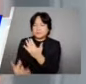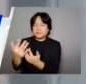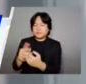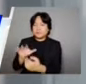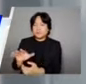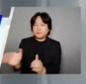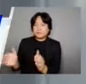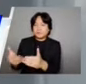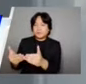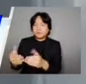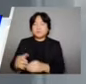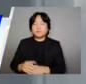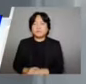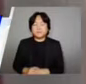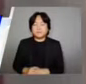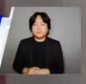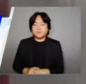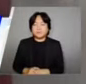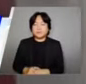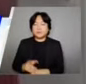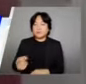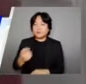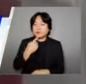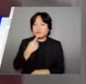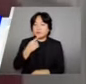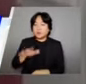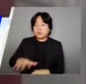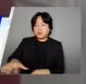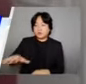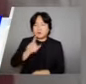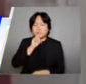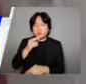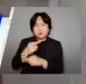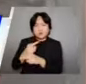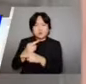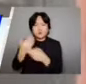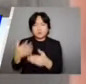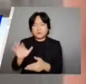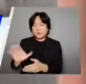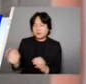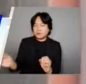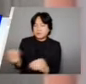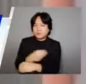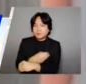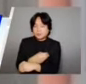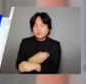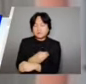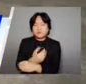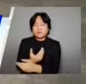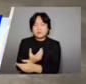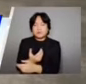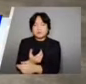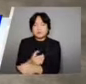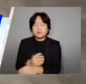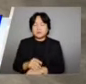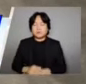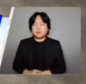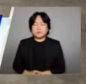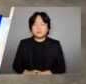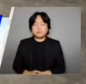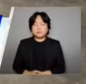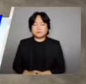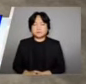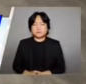nasunog ay renovated area po, yung office complex na yun. No? May maayos po yung room yun. Kaya hindi naman po daw